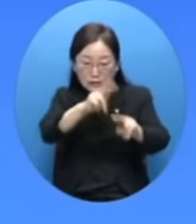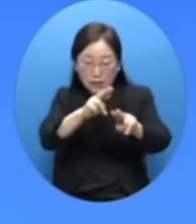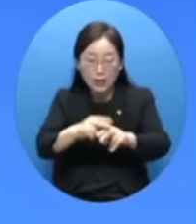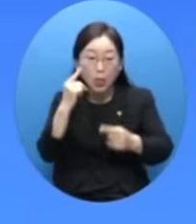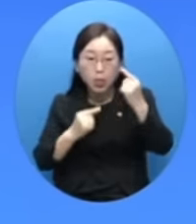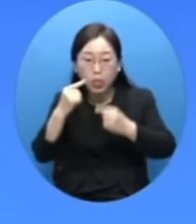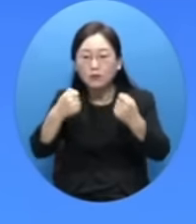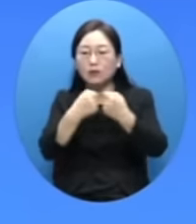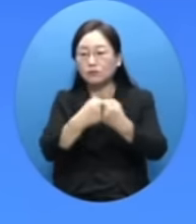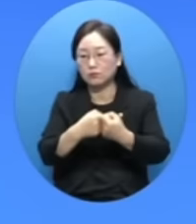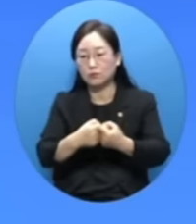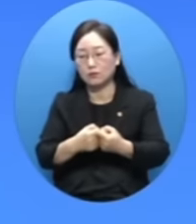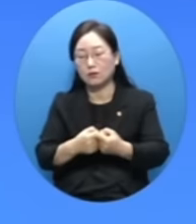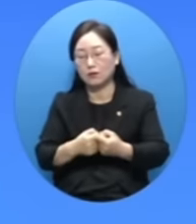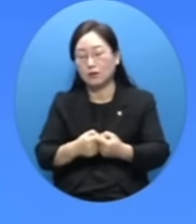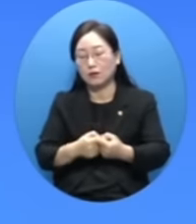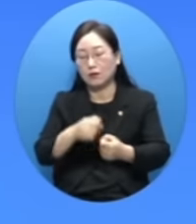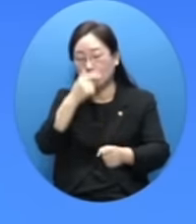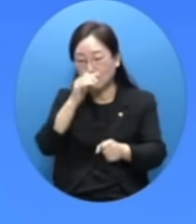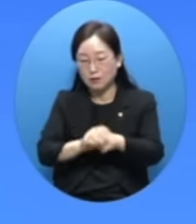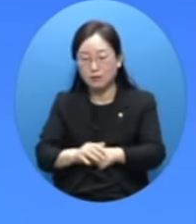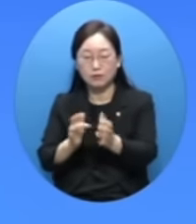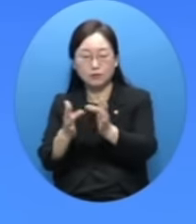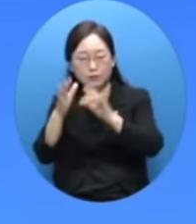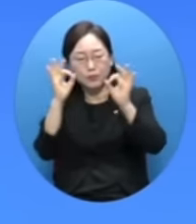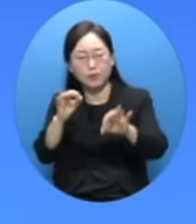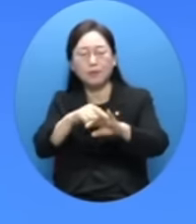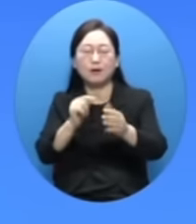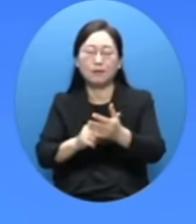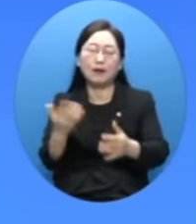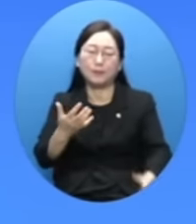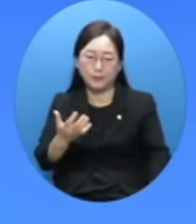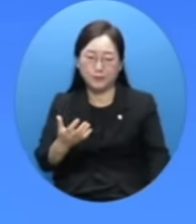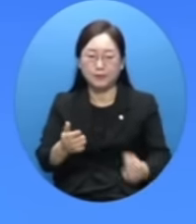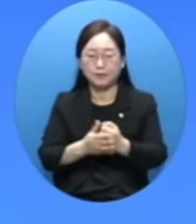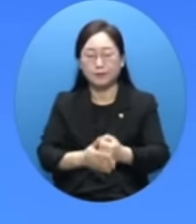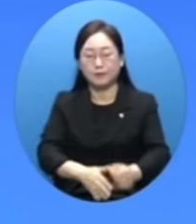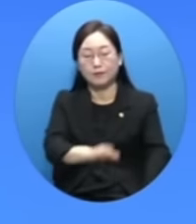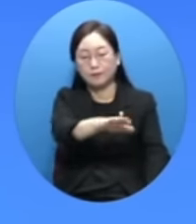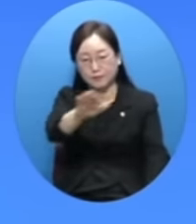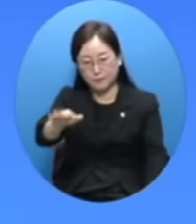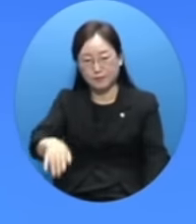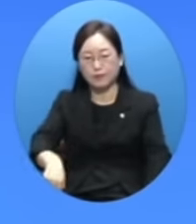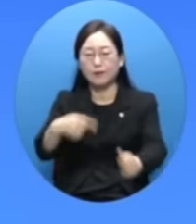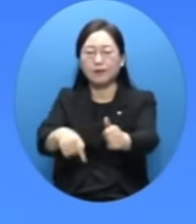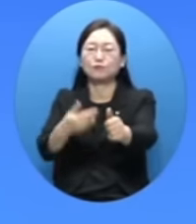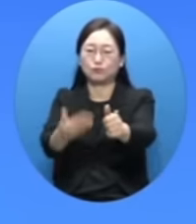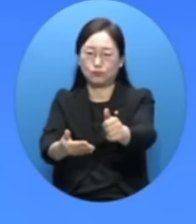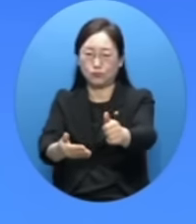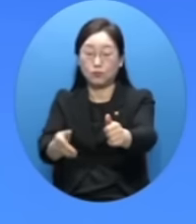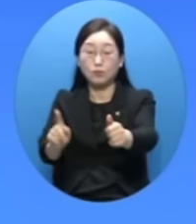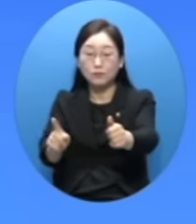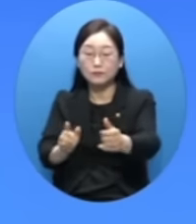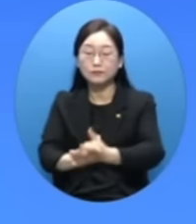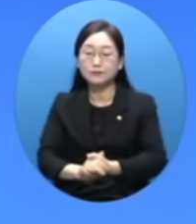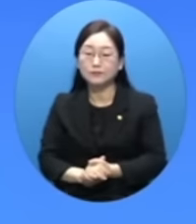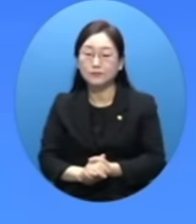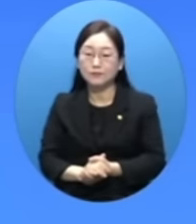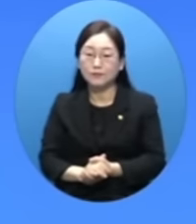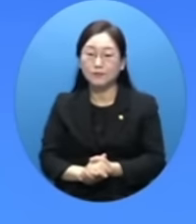마음이 미어졌습니다. 그래서 예수님께서 마지막으로 저들에게 가르쳐 주신 가르침이